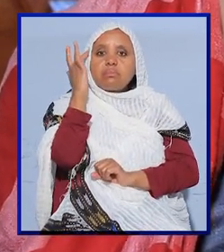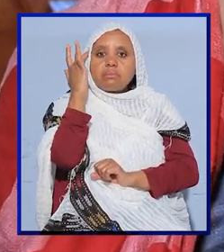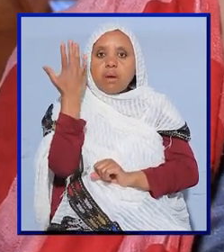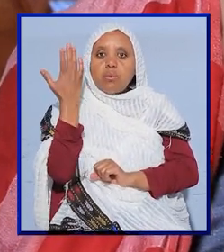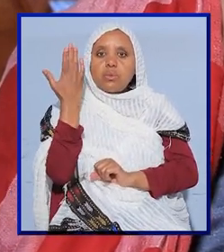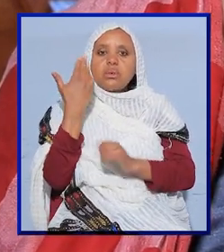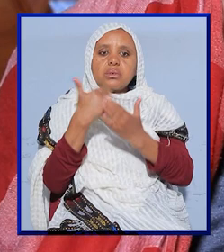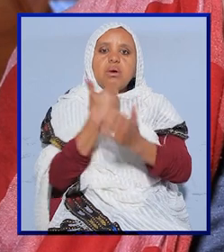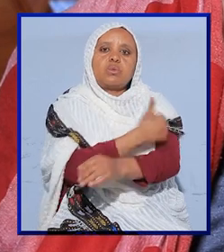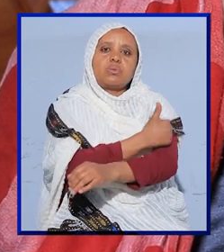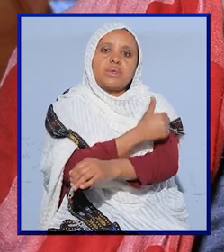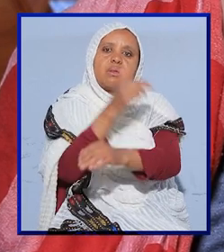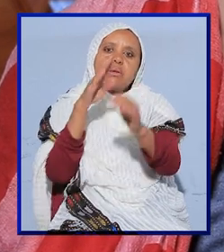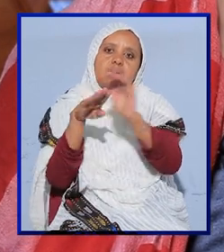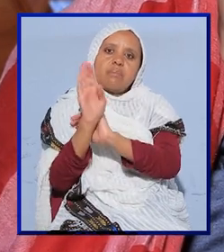በነፍስ ታመምኩኝ በዛ